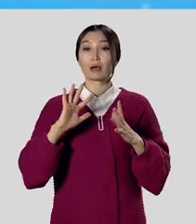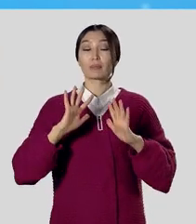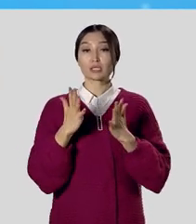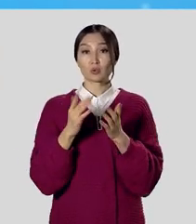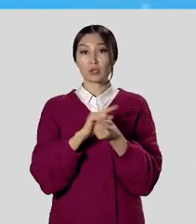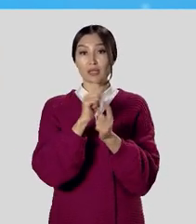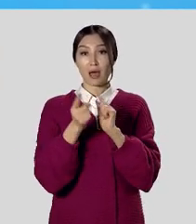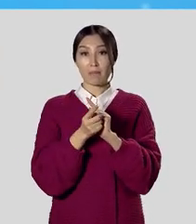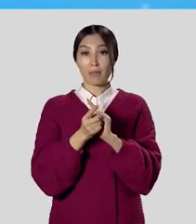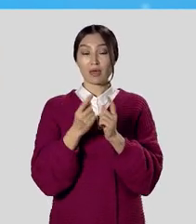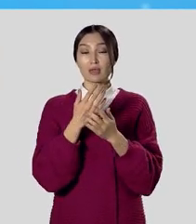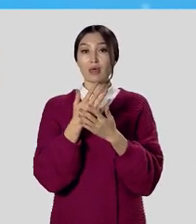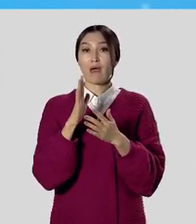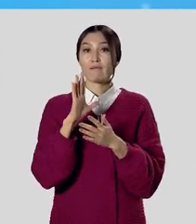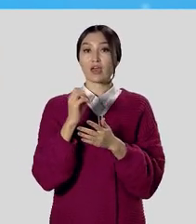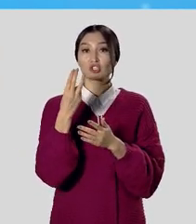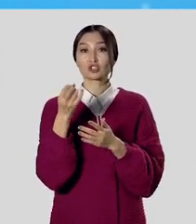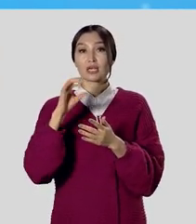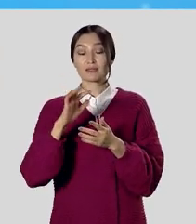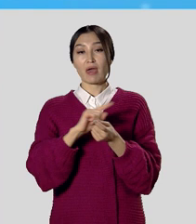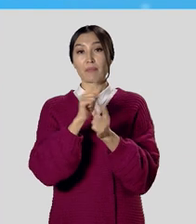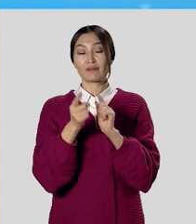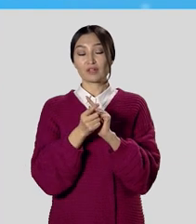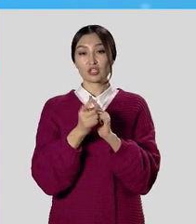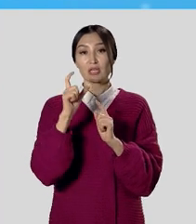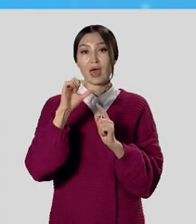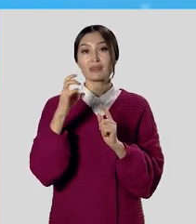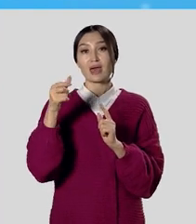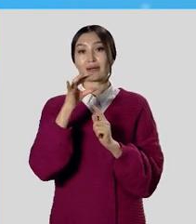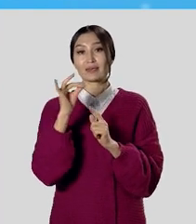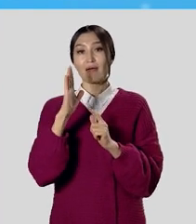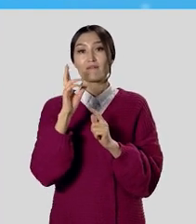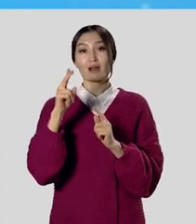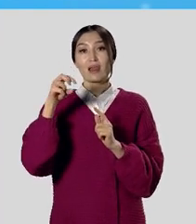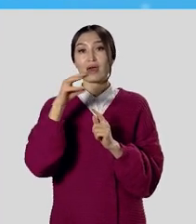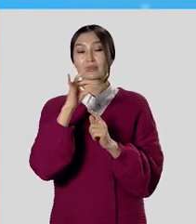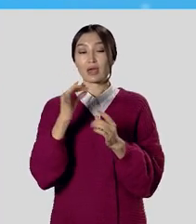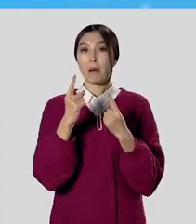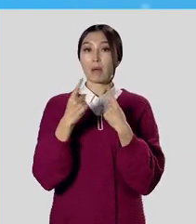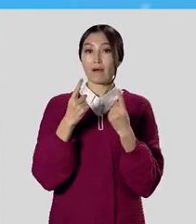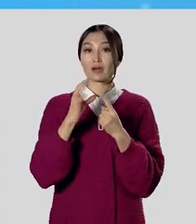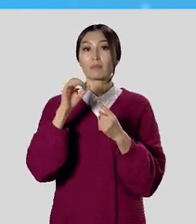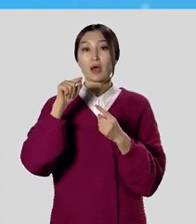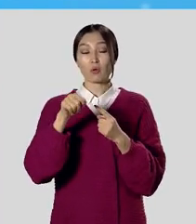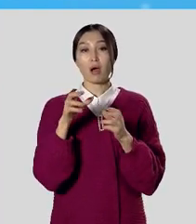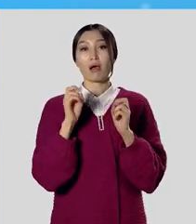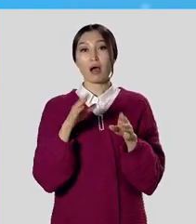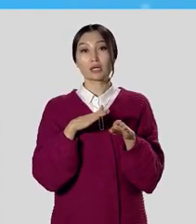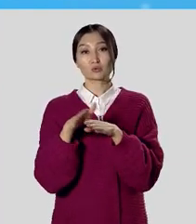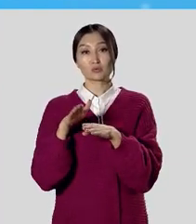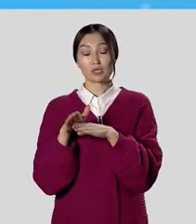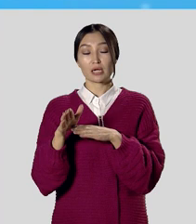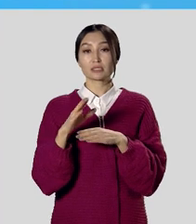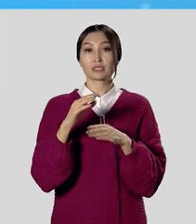происходит обмен веществ и превращение энергии в клетки. Поговорим о том, как осуществляется